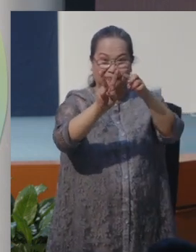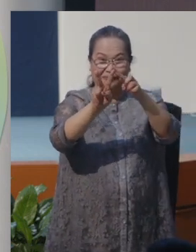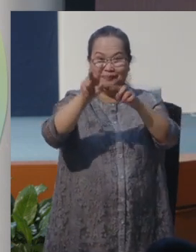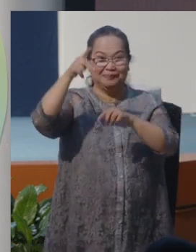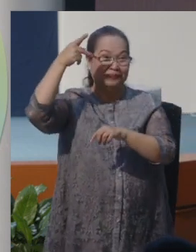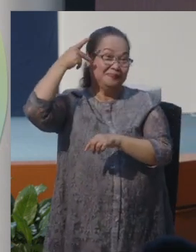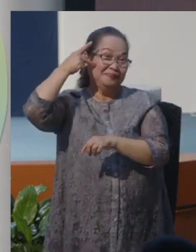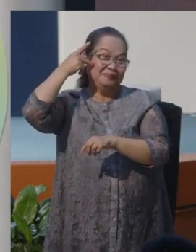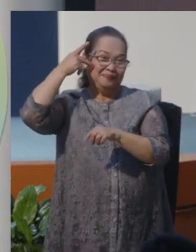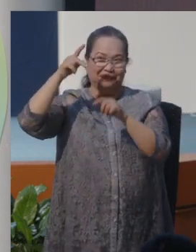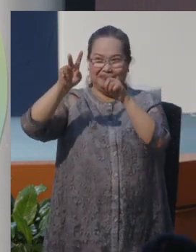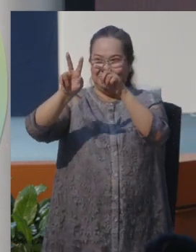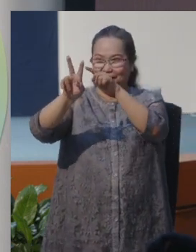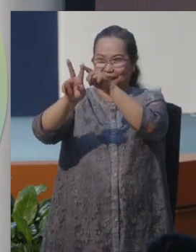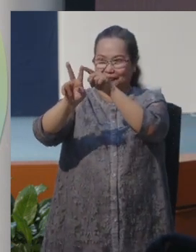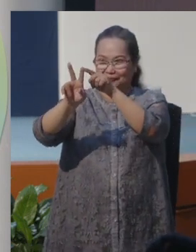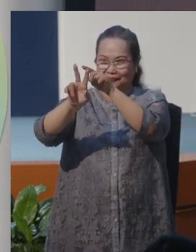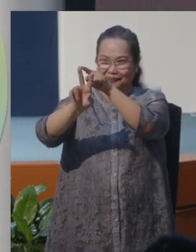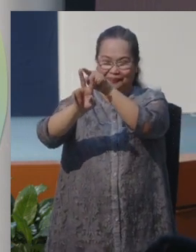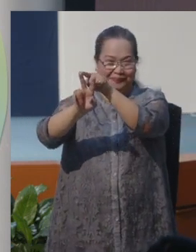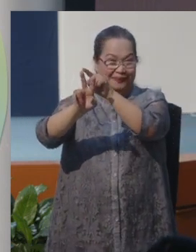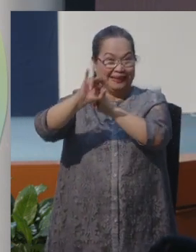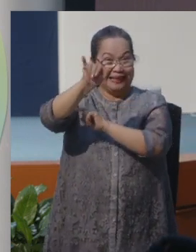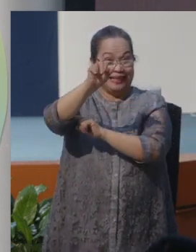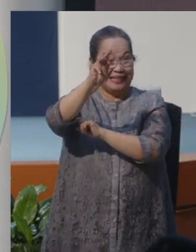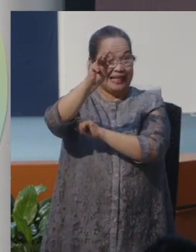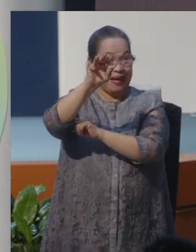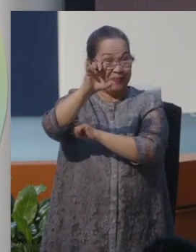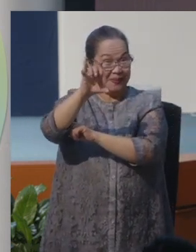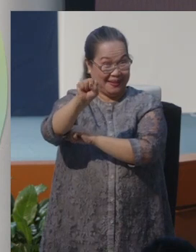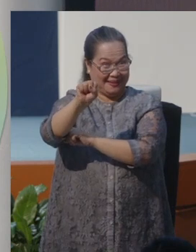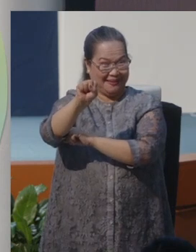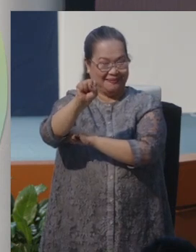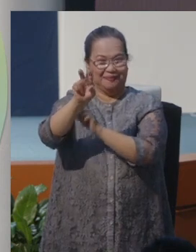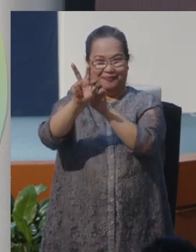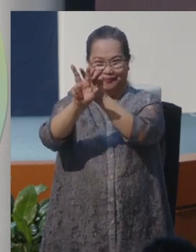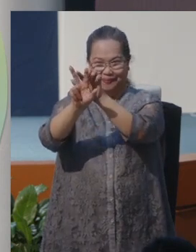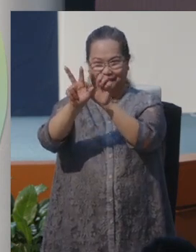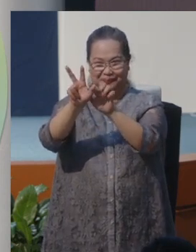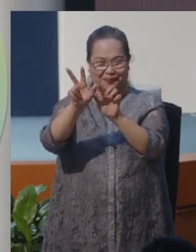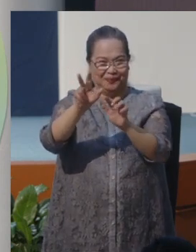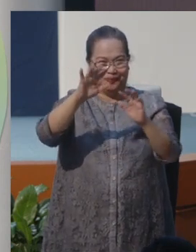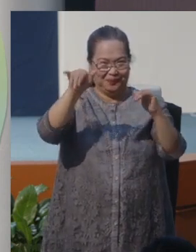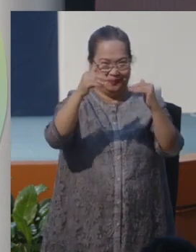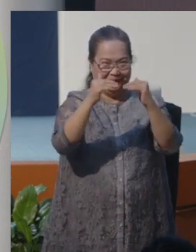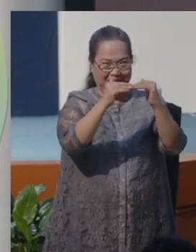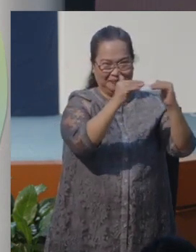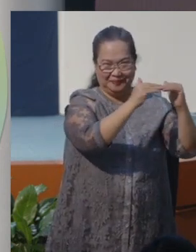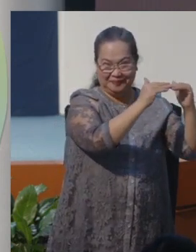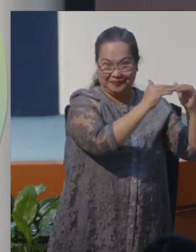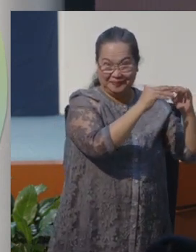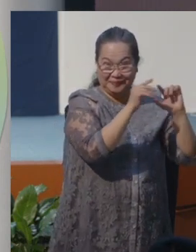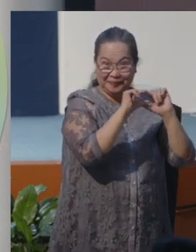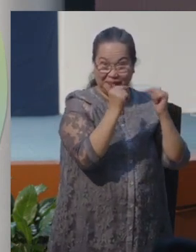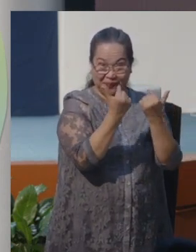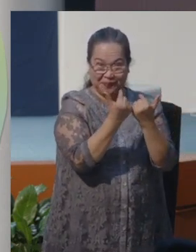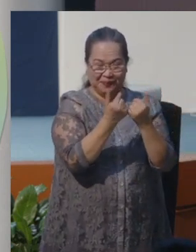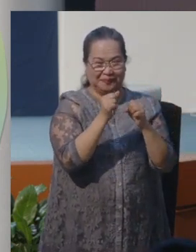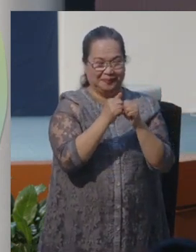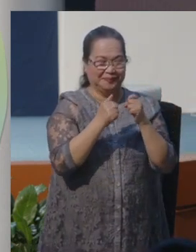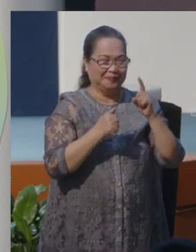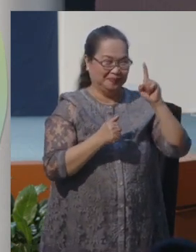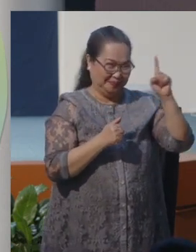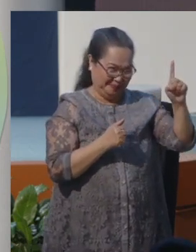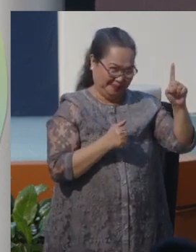Si James, the son of Alphaeus, ang nasa third group. Palagi pong pare-pareho yung nasa grupong yon. So meron